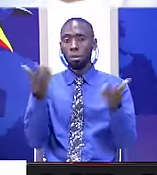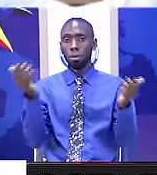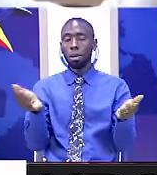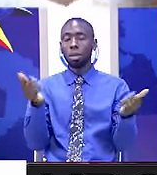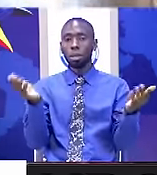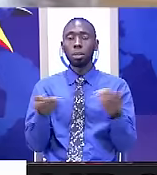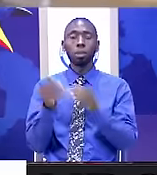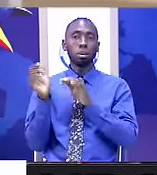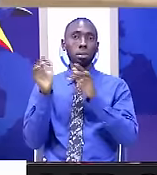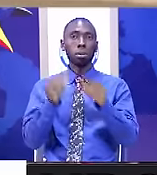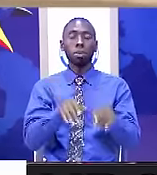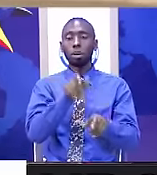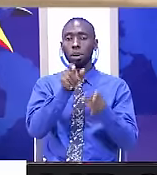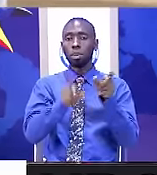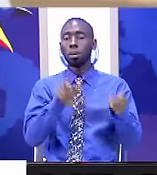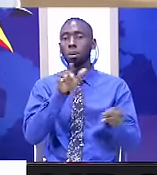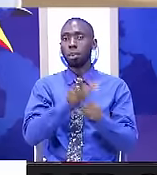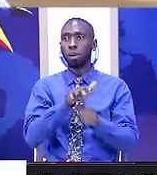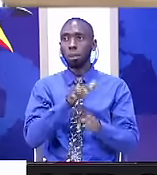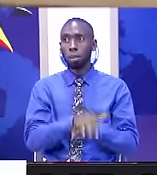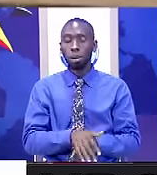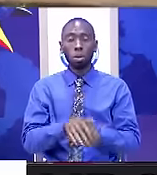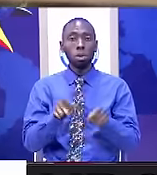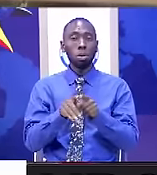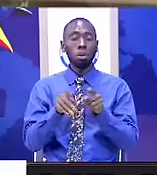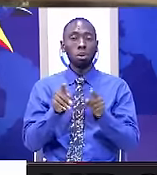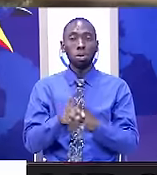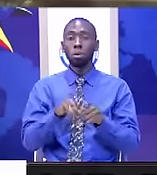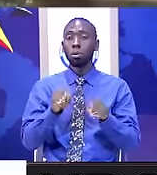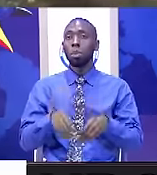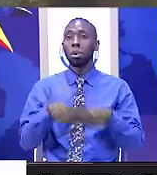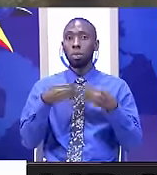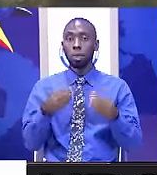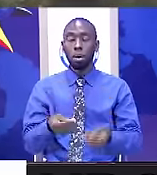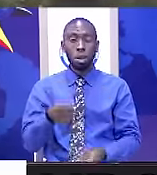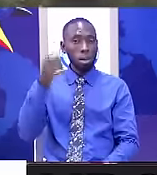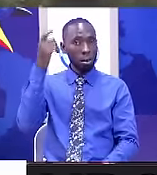abantu atakabili niba mama gezaga tuke wa hajes